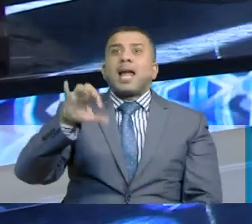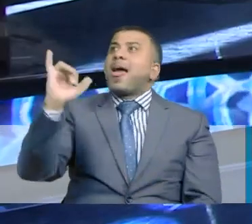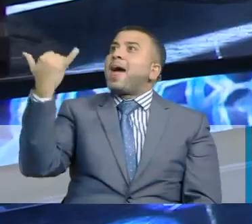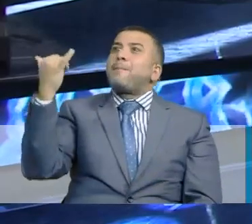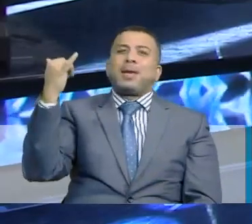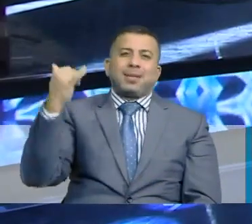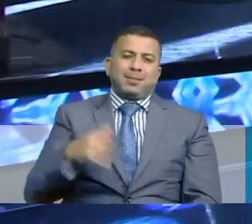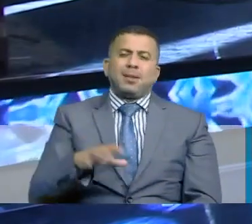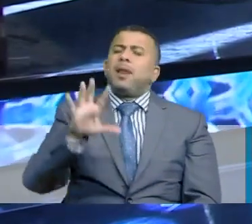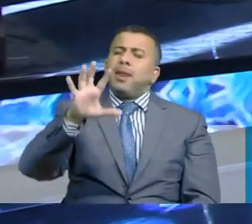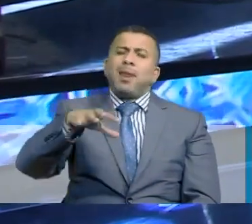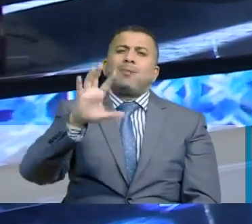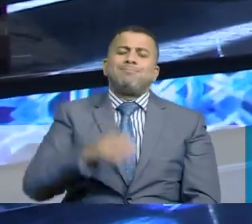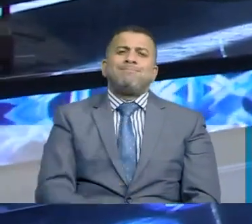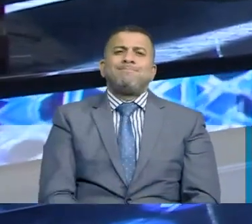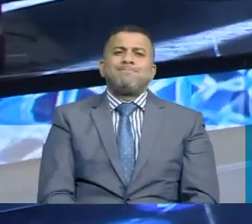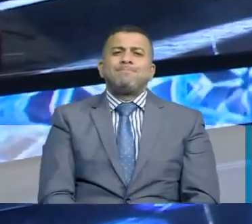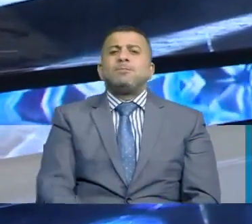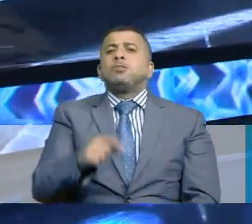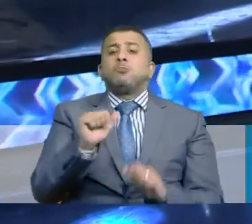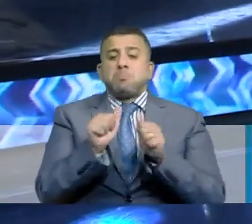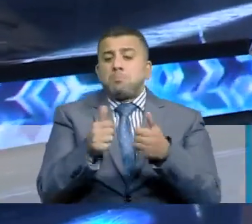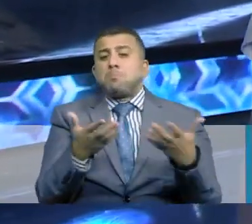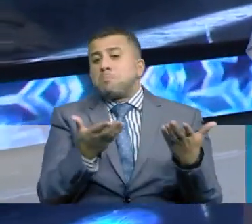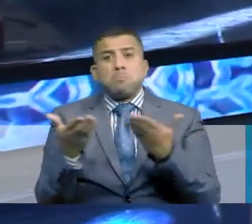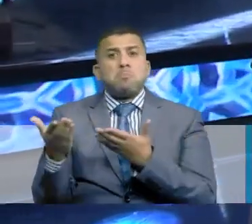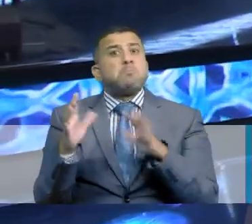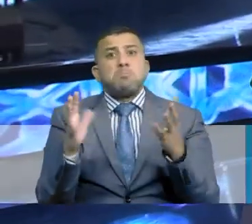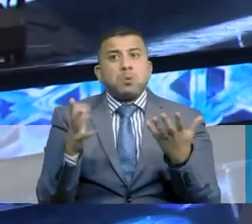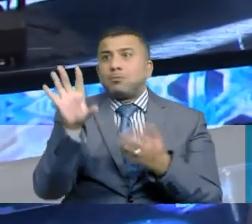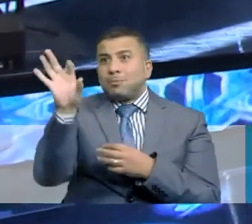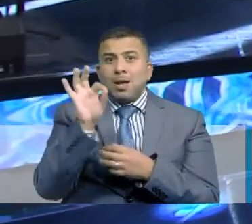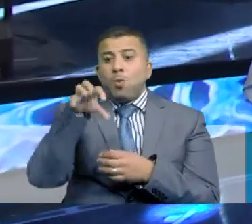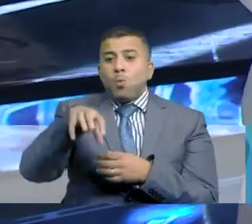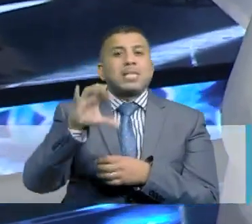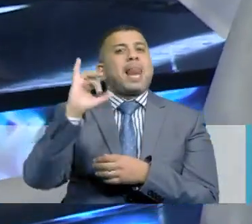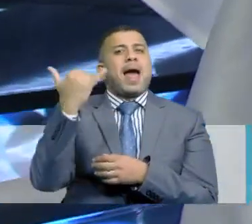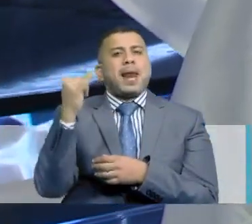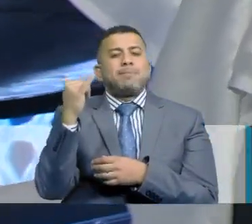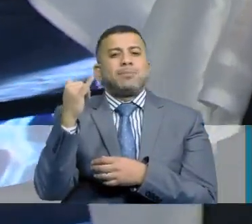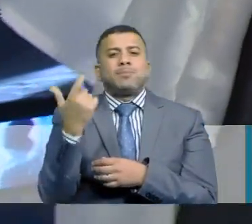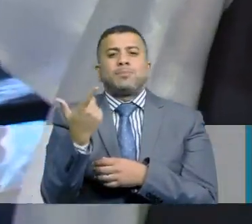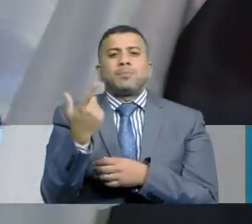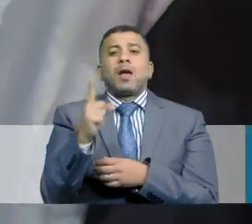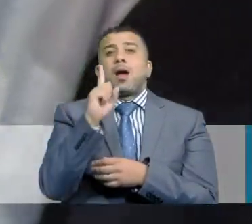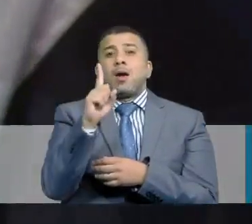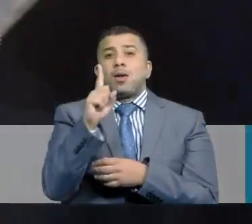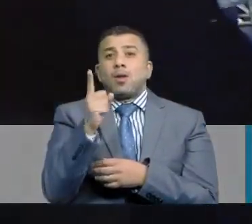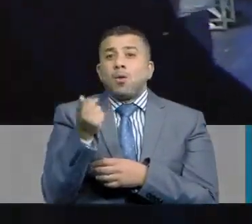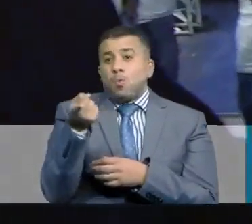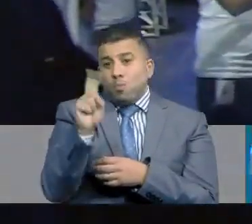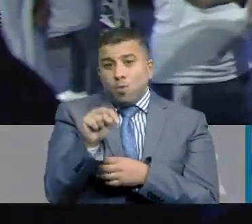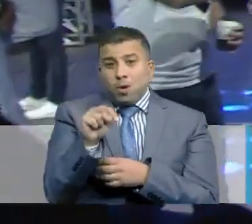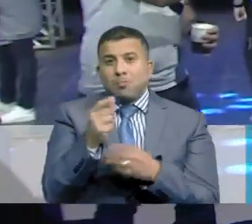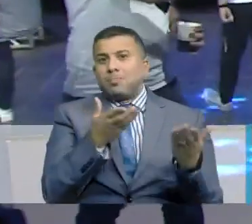العربي. نعم، سوف يشارك نجوم من الوطن العربي. بداية في السهرة